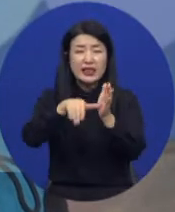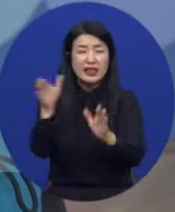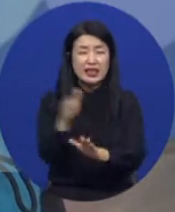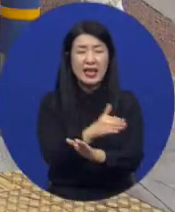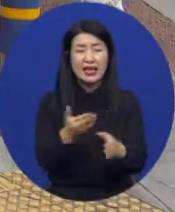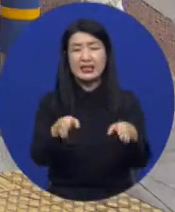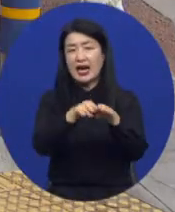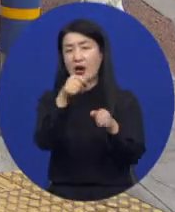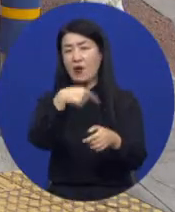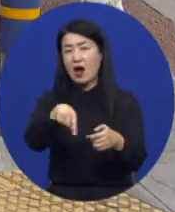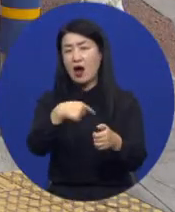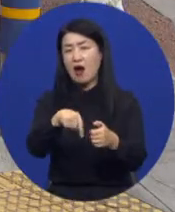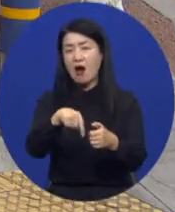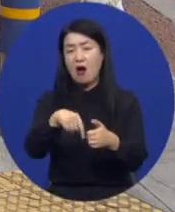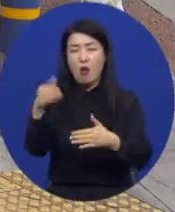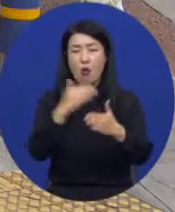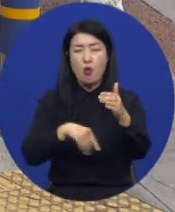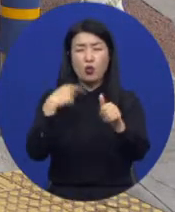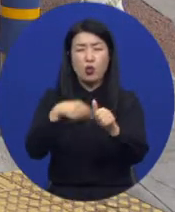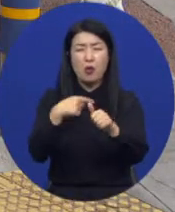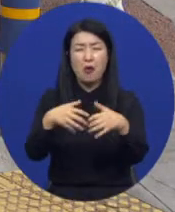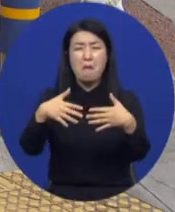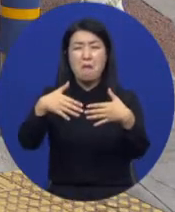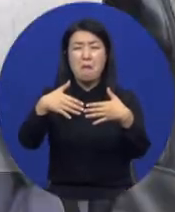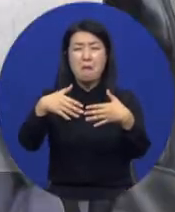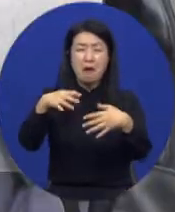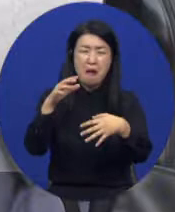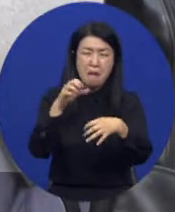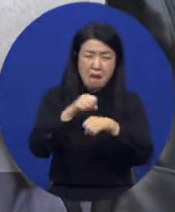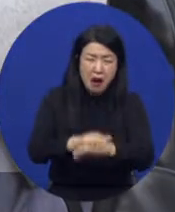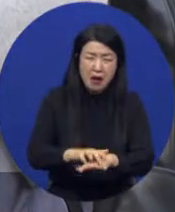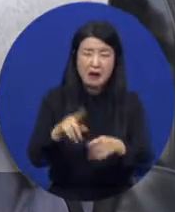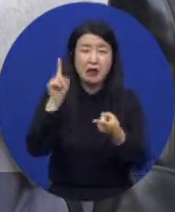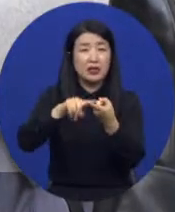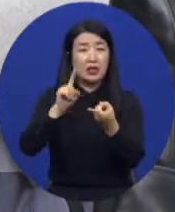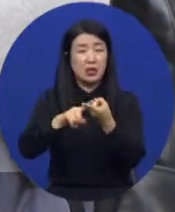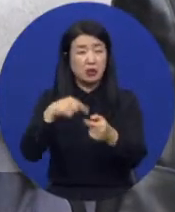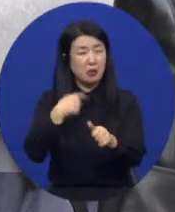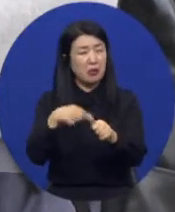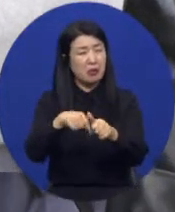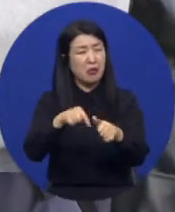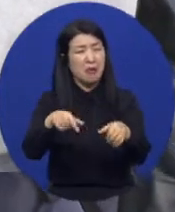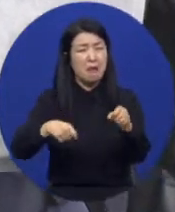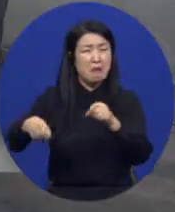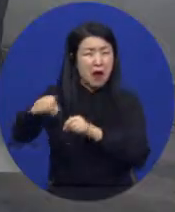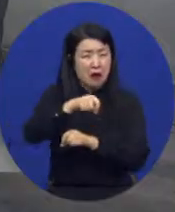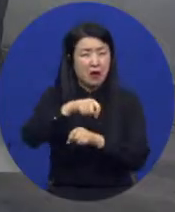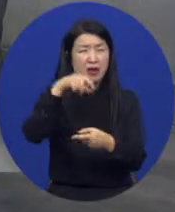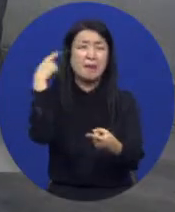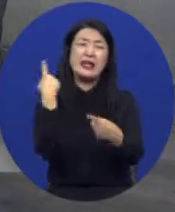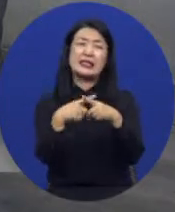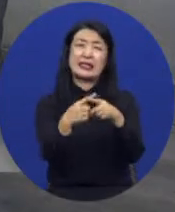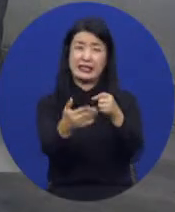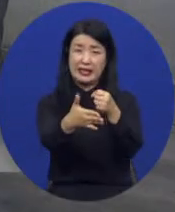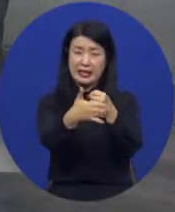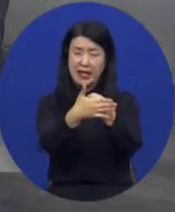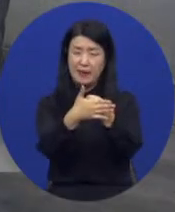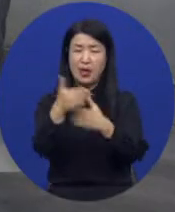맡아 공교육을 황폐화시킨 인물을 다시 임명하는 것은 교육의 시계를 거꾸로 돌리는 일이라며